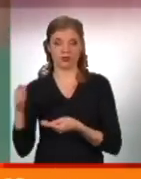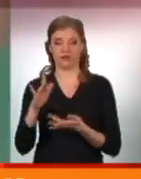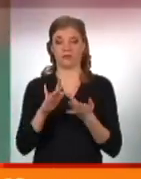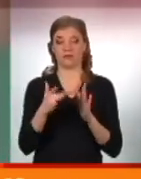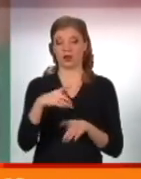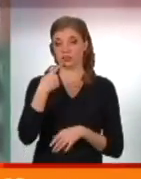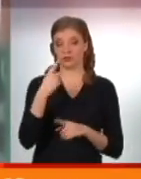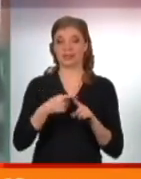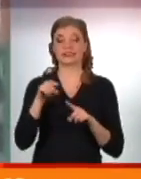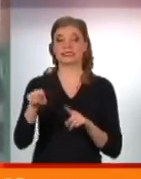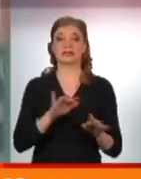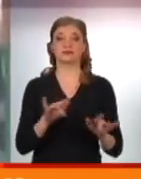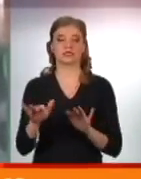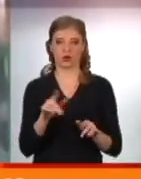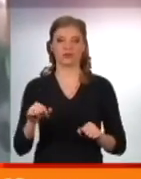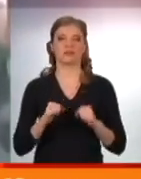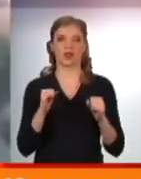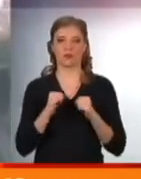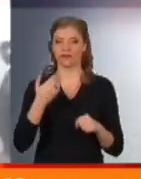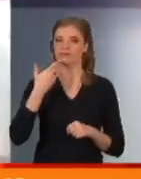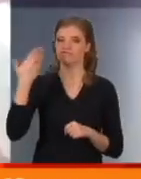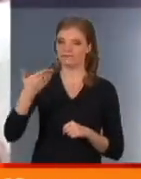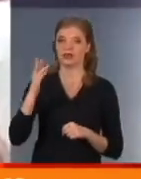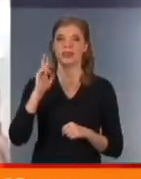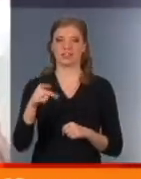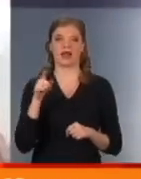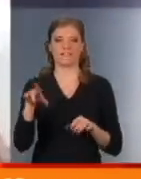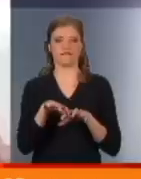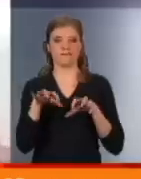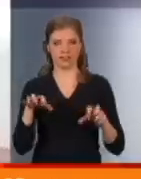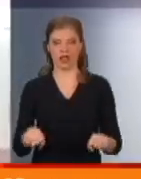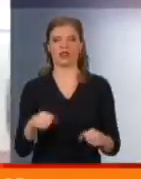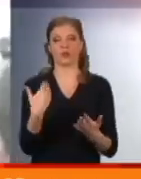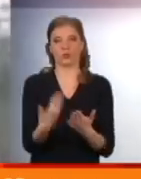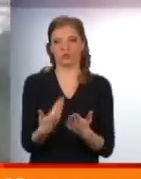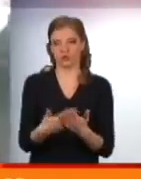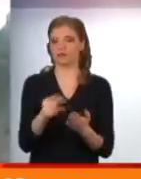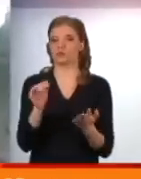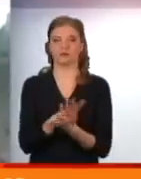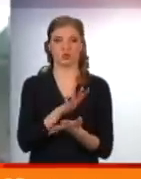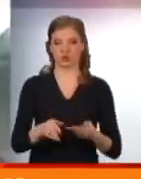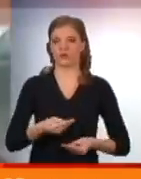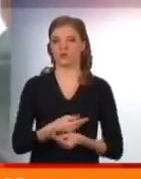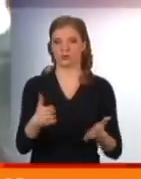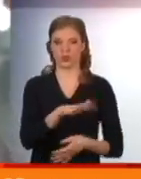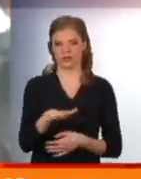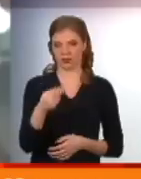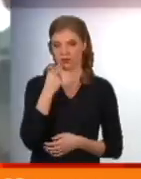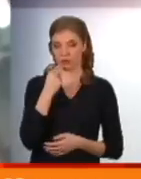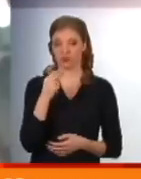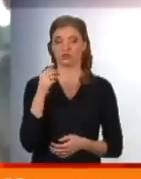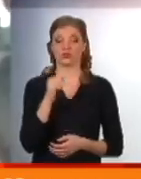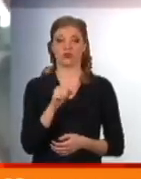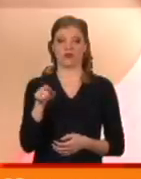мережі твердять, цим заходом освітяни намагалися відзвітувати, як венесуельська влада буцімто безкоштовно роздає дітям їжу.